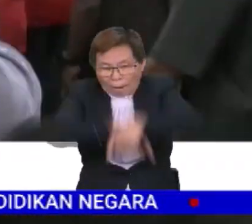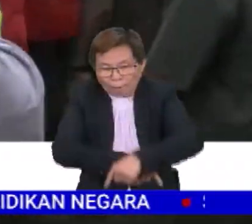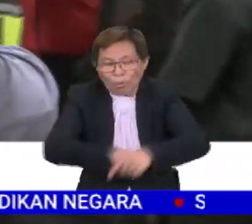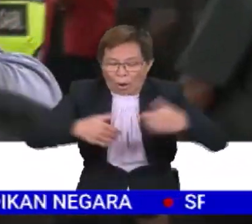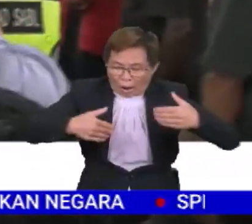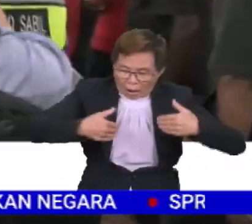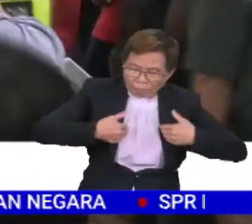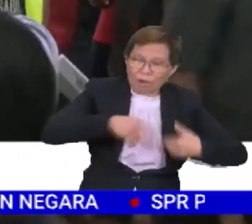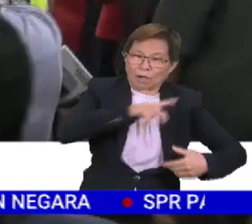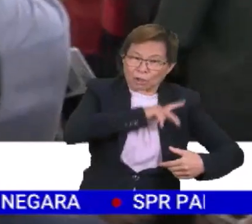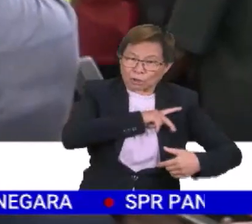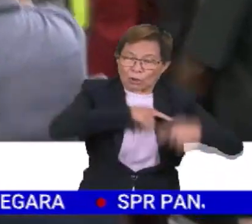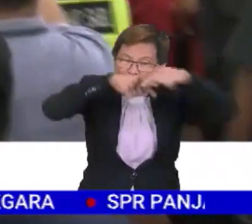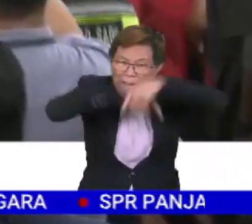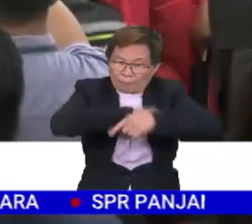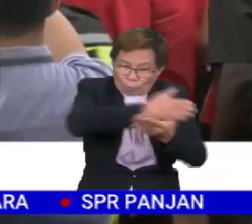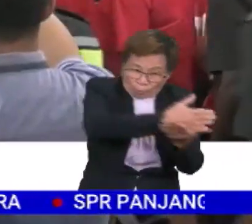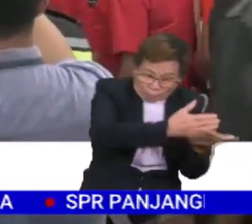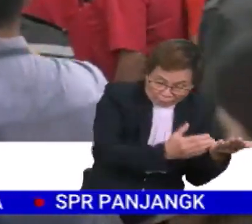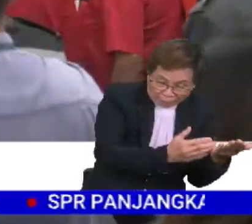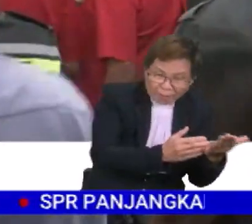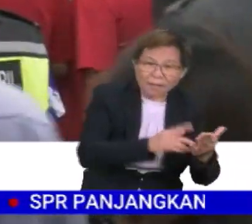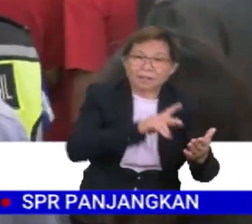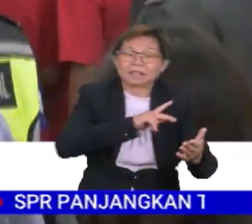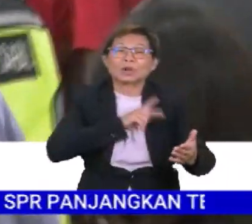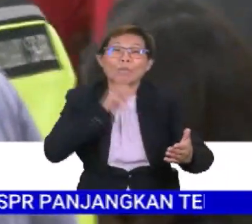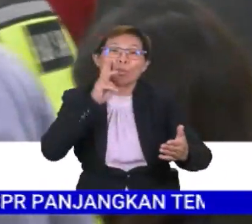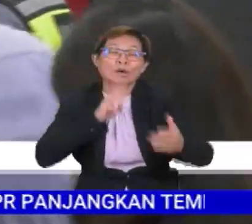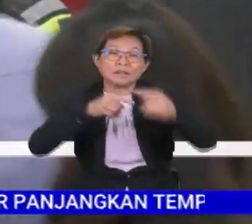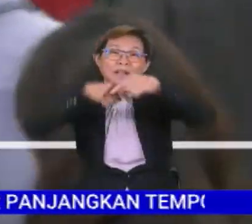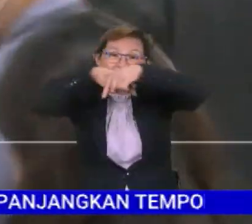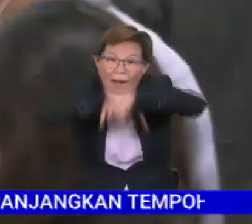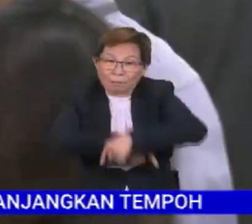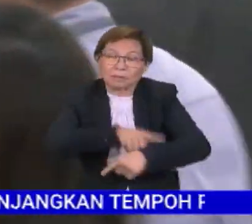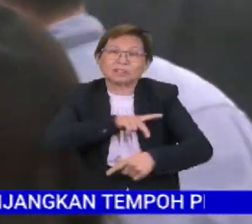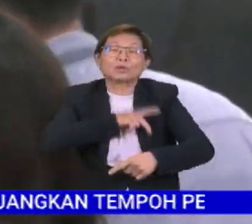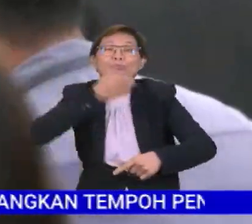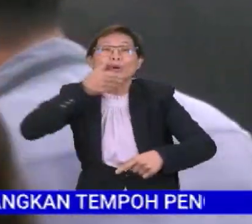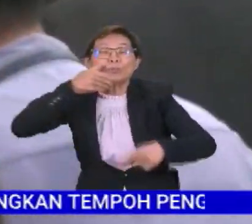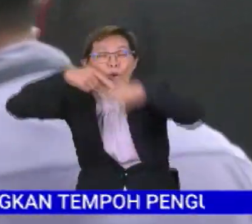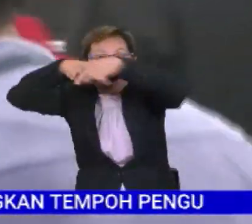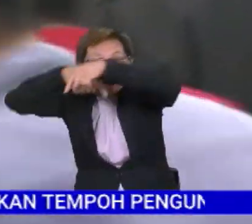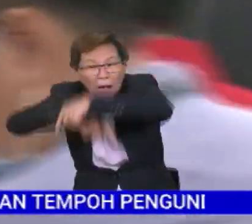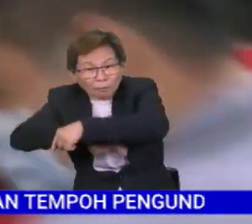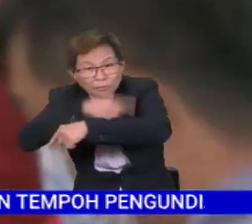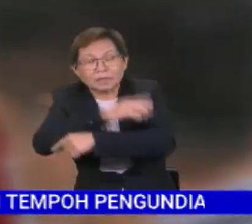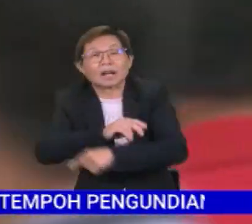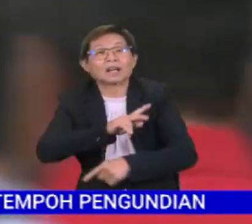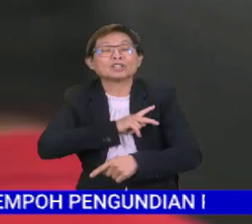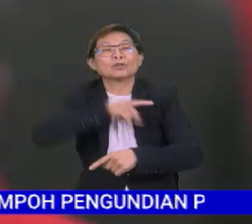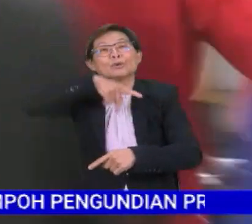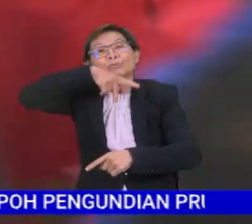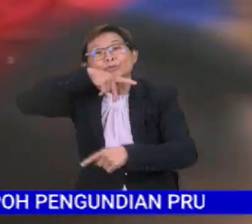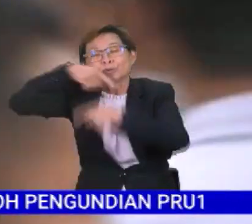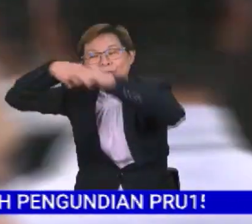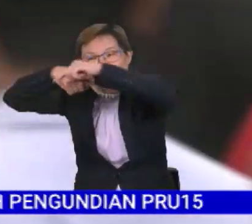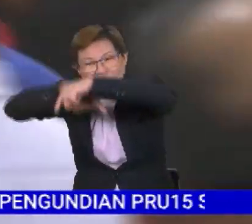terdiri daripada Ketua UMNO Bahagian, Ketua Wanita UMNO, Ketua Pemuda UMNO dan Ketua Puteri UMNO.